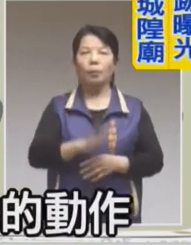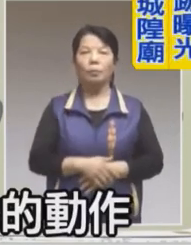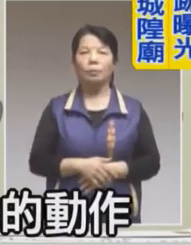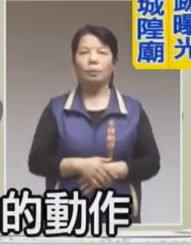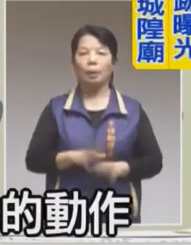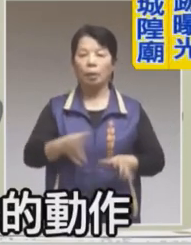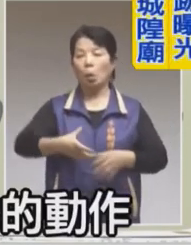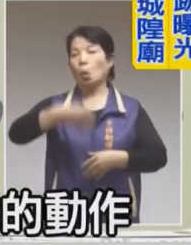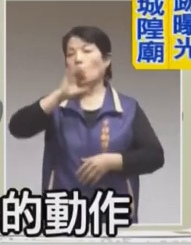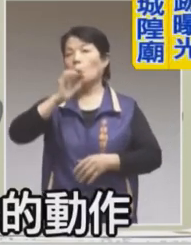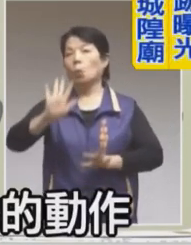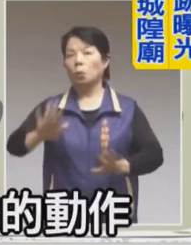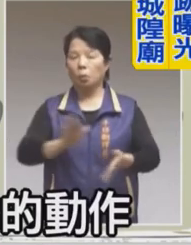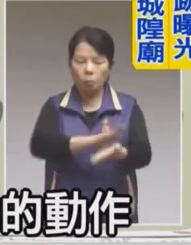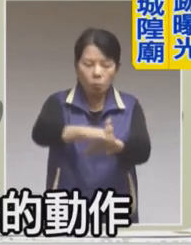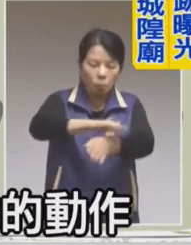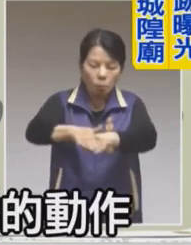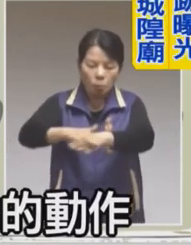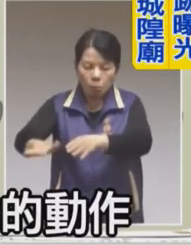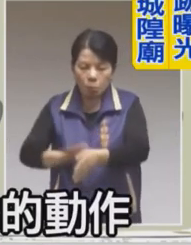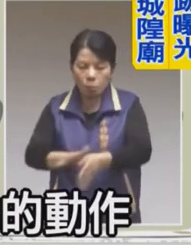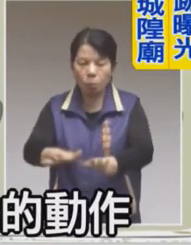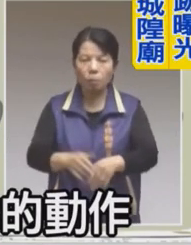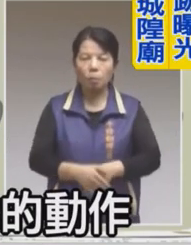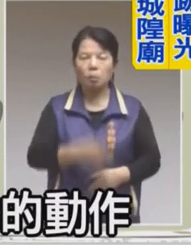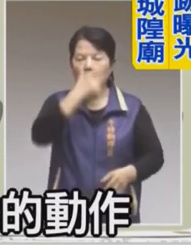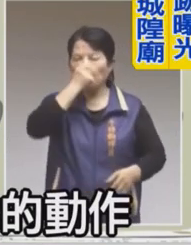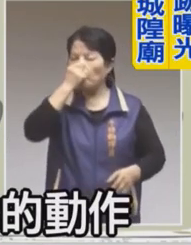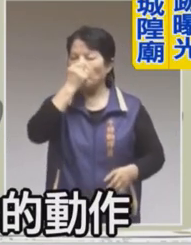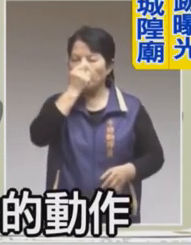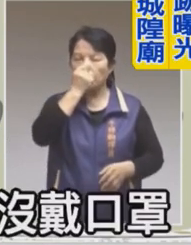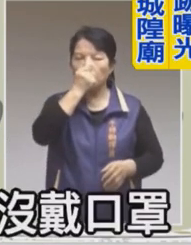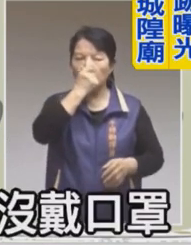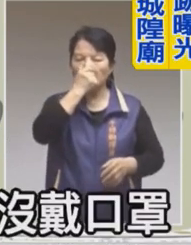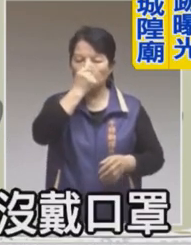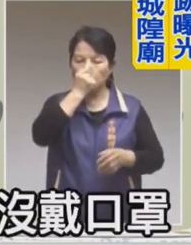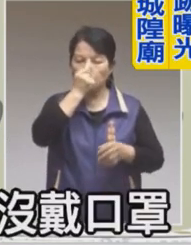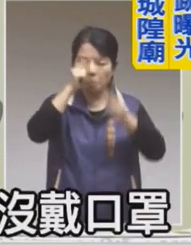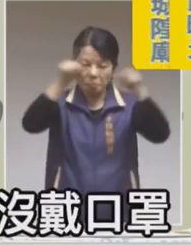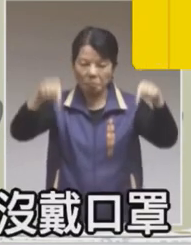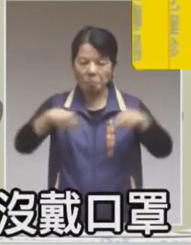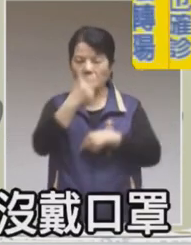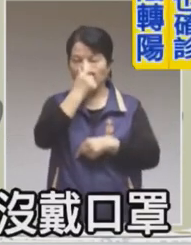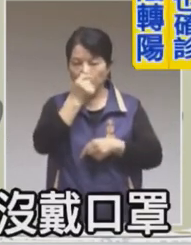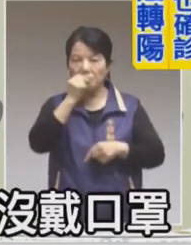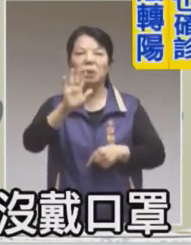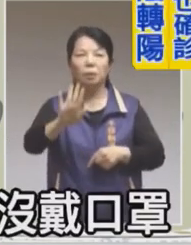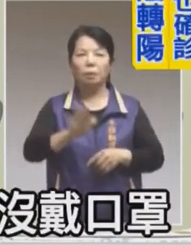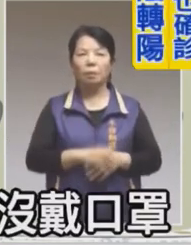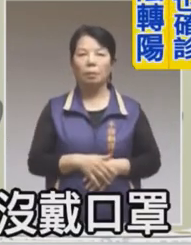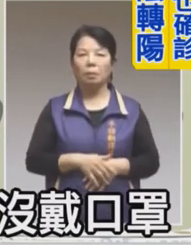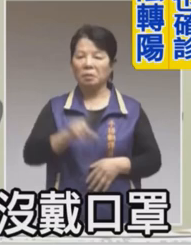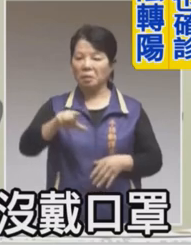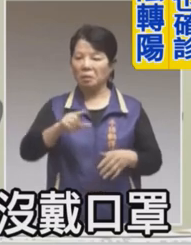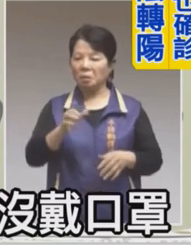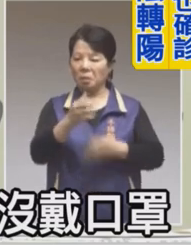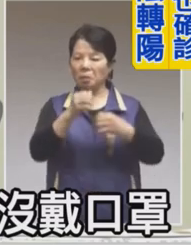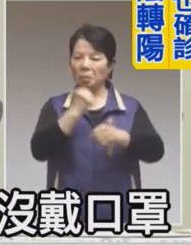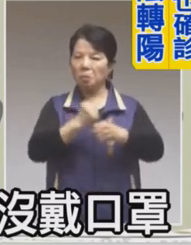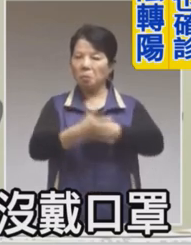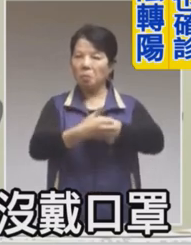水的这个在擦拭这个在擤鼻涕的这个动作而那个时候的这个员